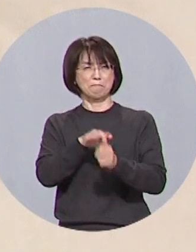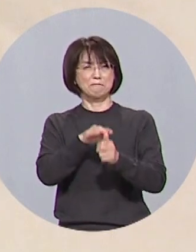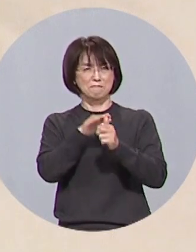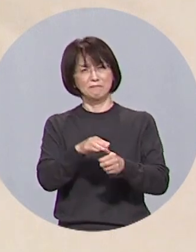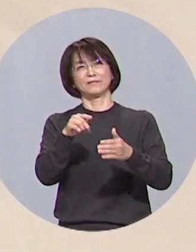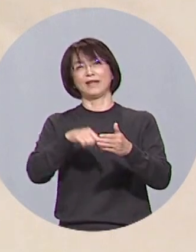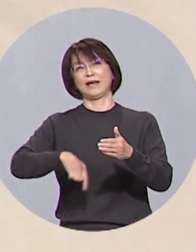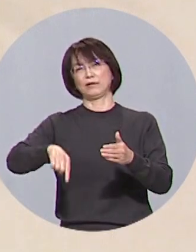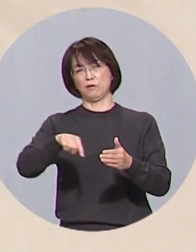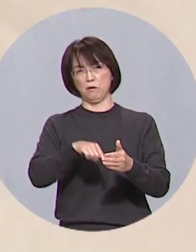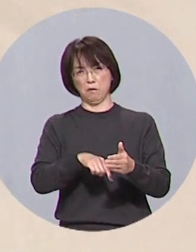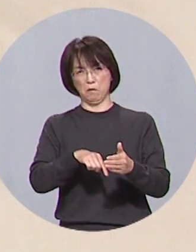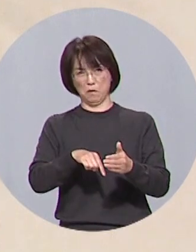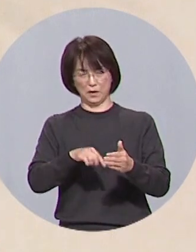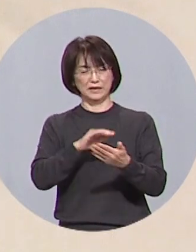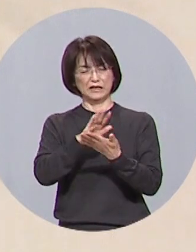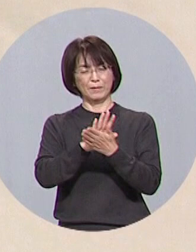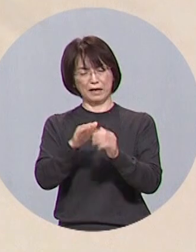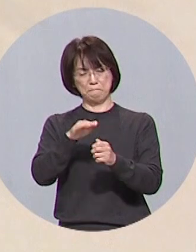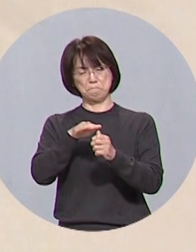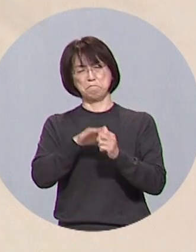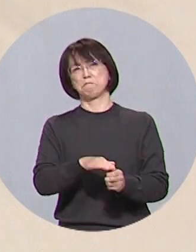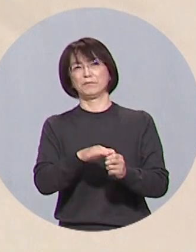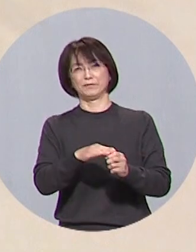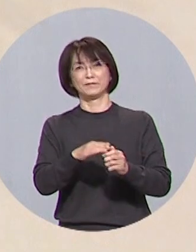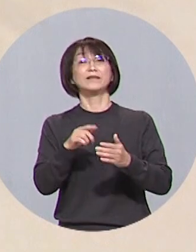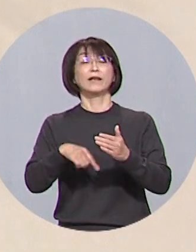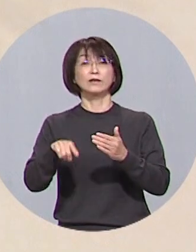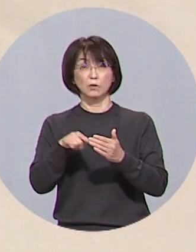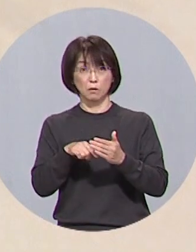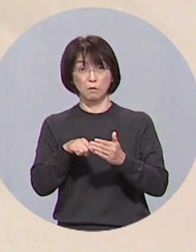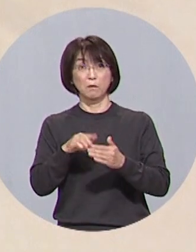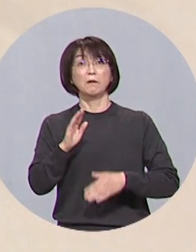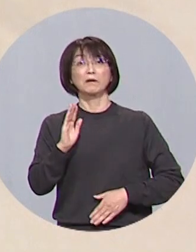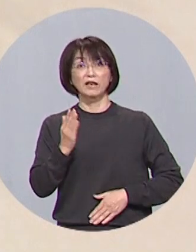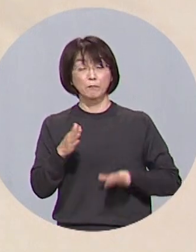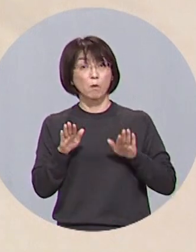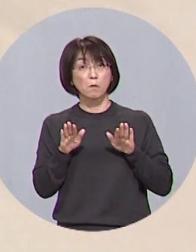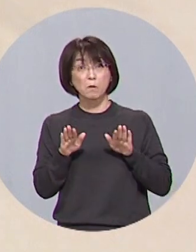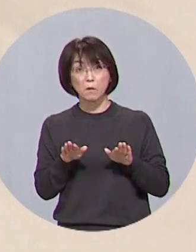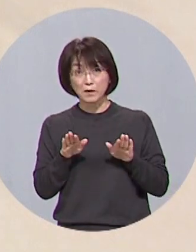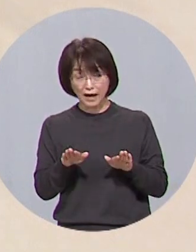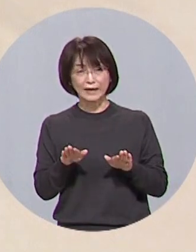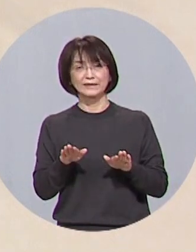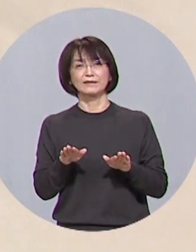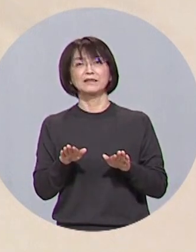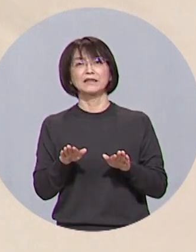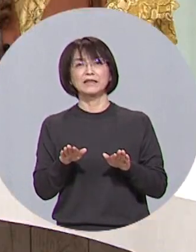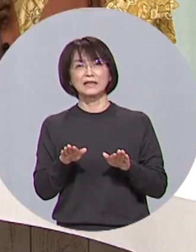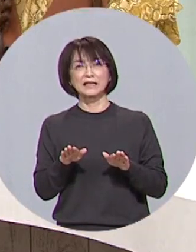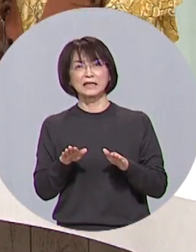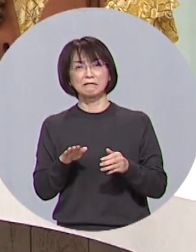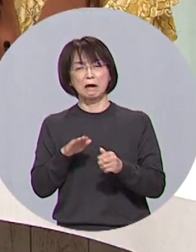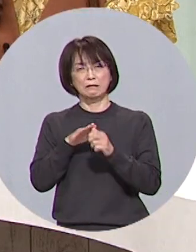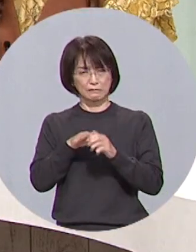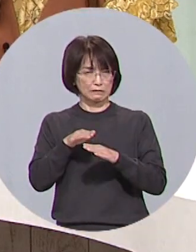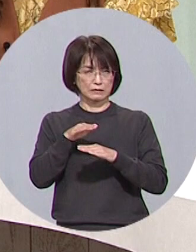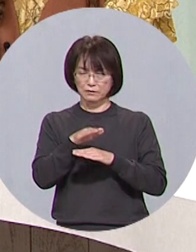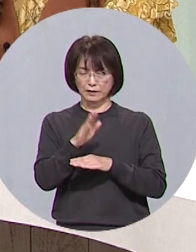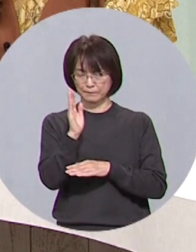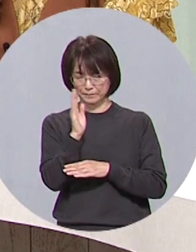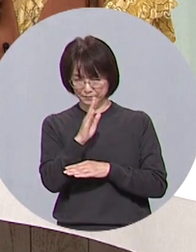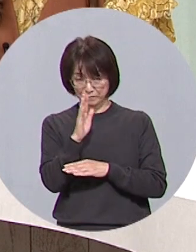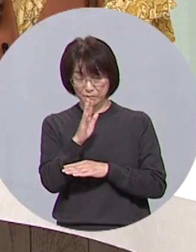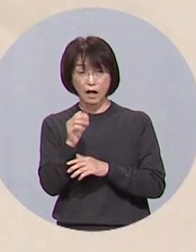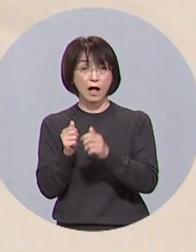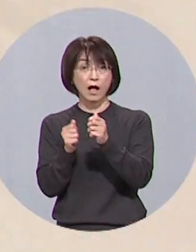ね、 埼玉県をディスる感じだったんですけど、やはりまあ、ディスりすぎてもなっていうこともあって、 うんうんうん、 で